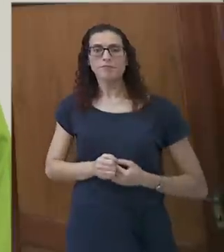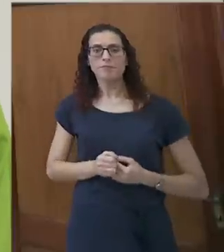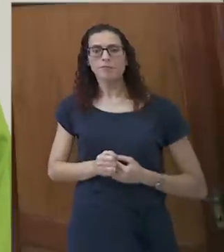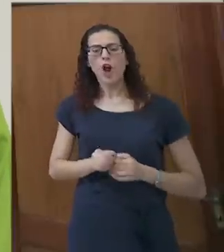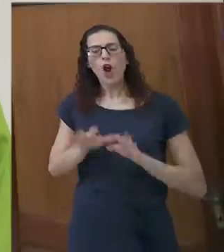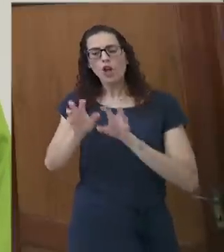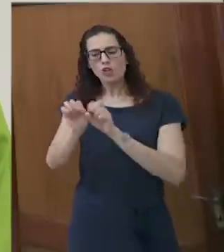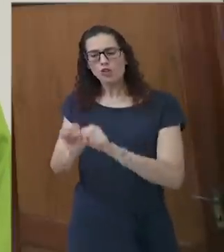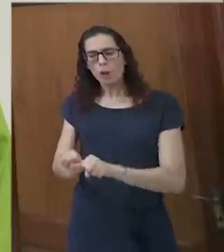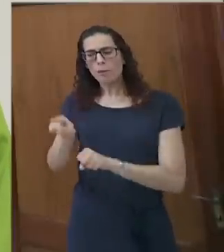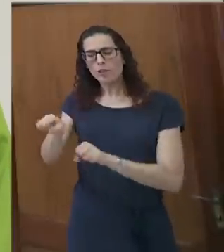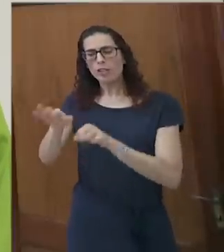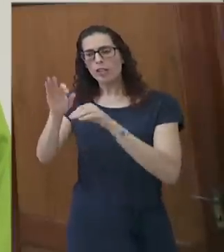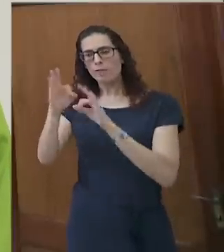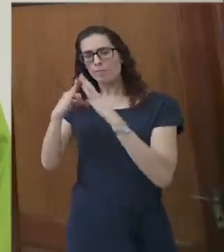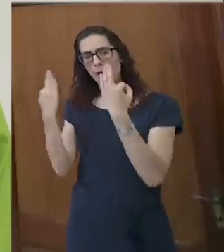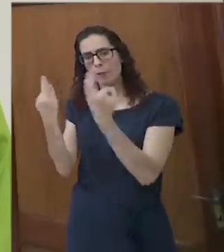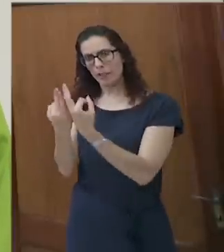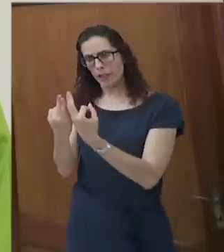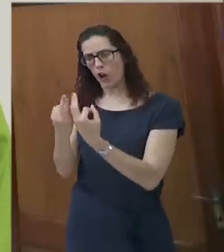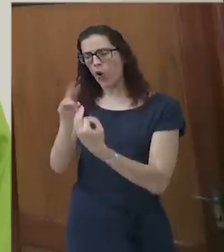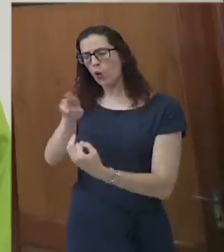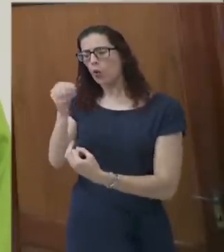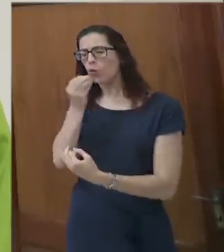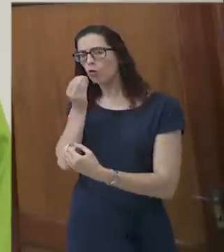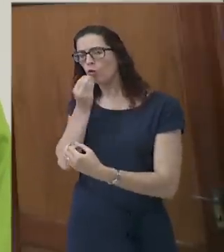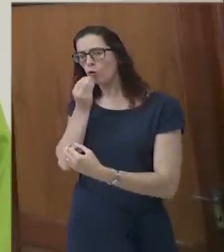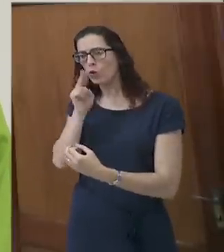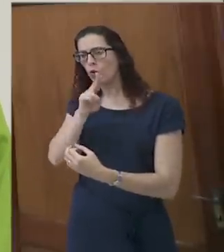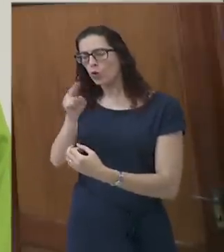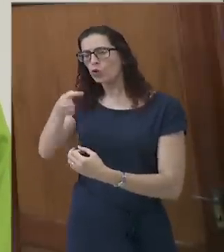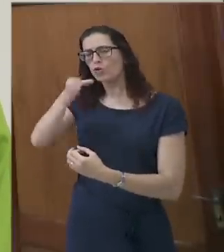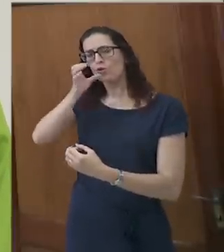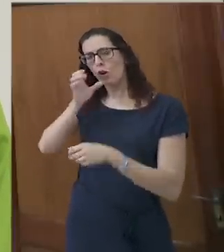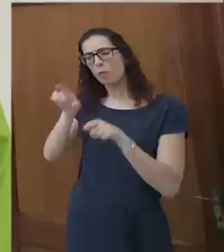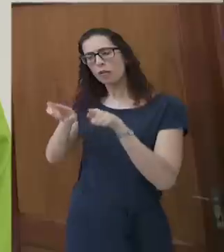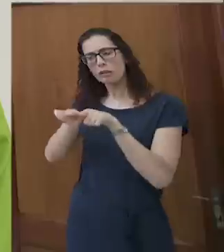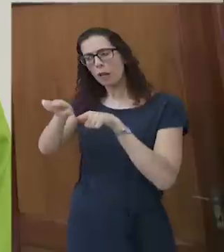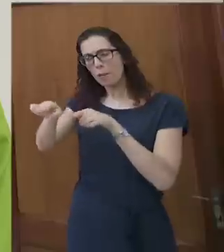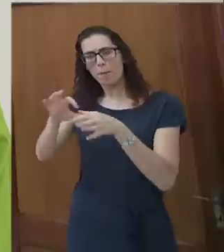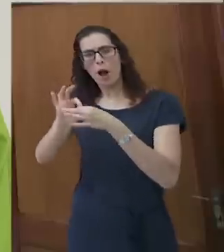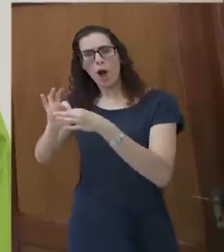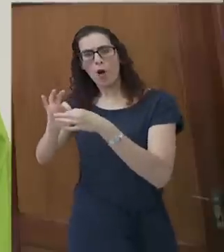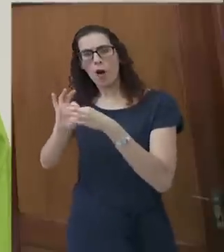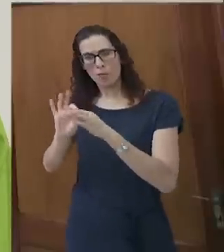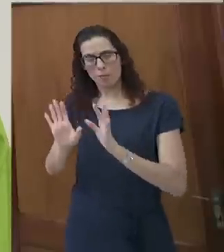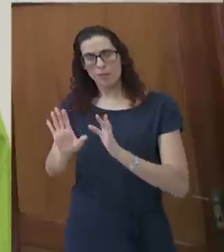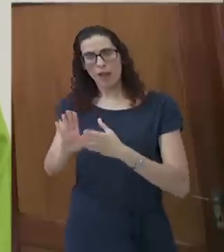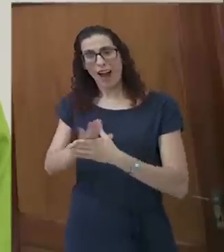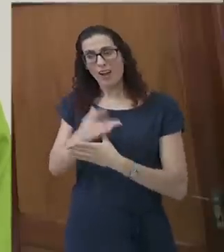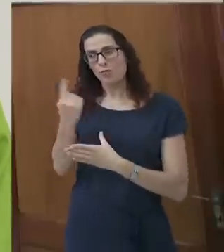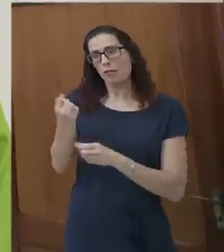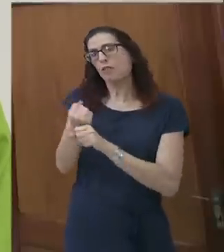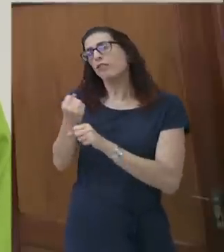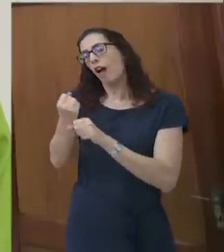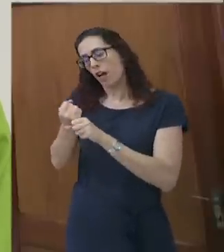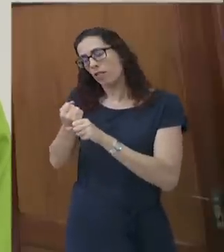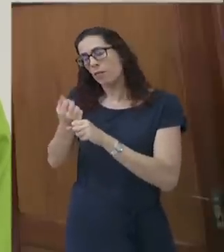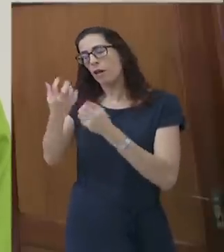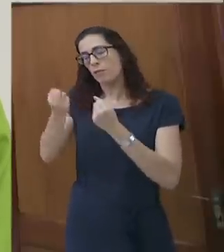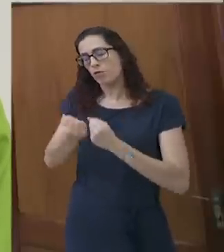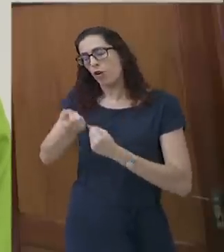Ibqgħu għandik il-familja u kulu jxorbu milli jkollhom huma għax il-ħaddiem